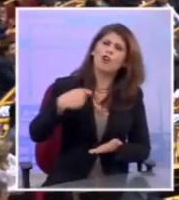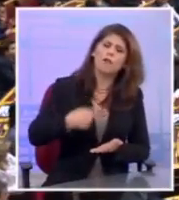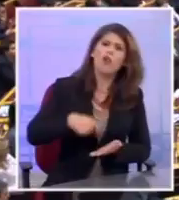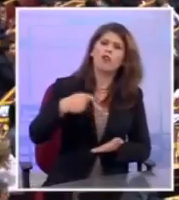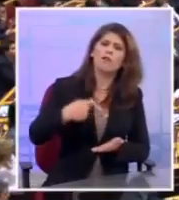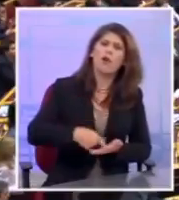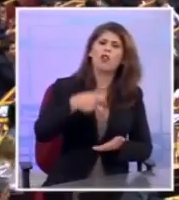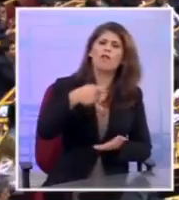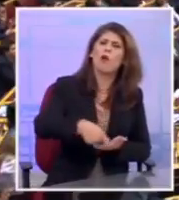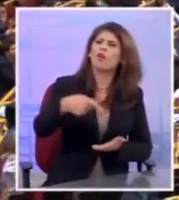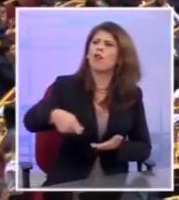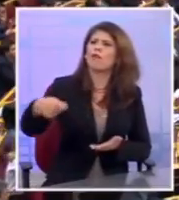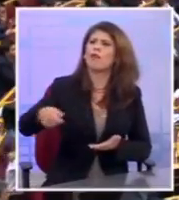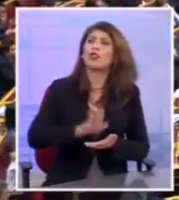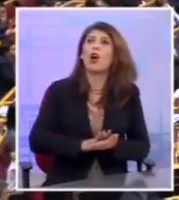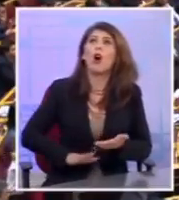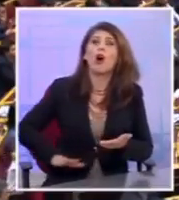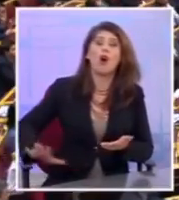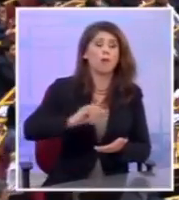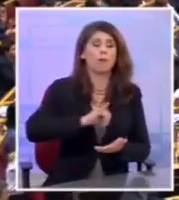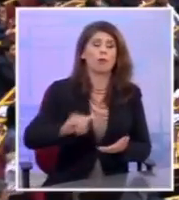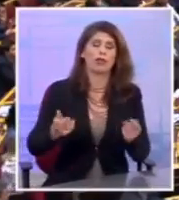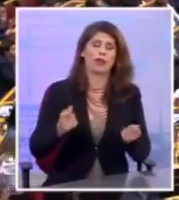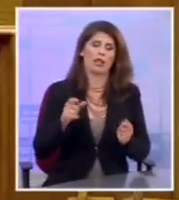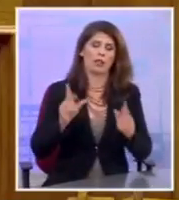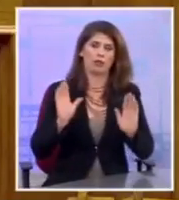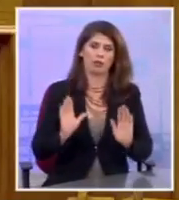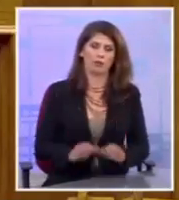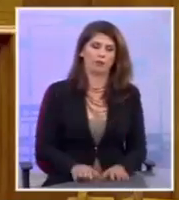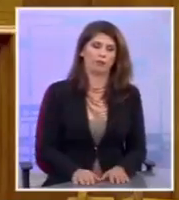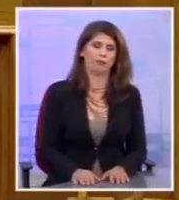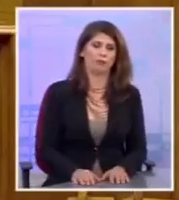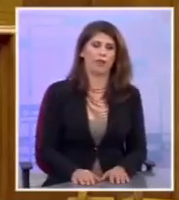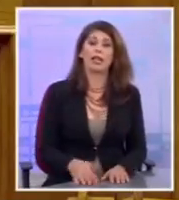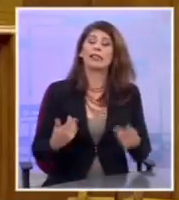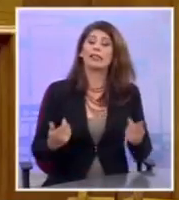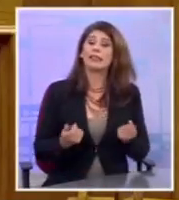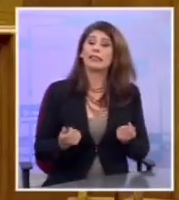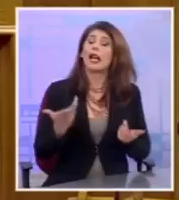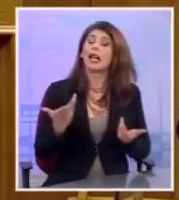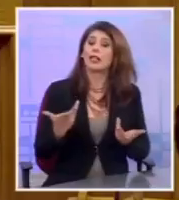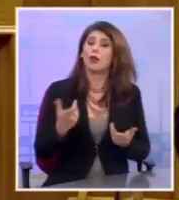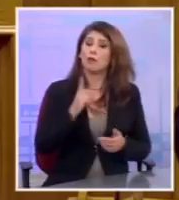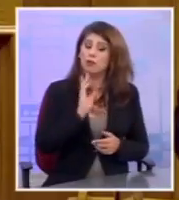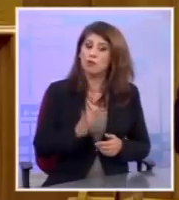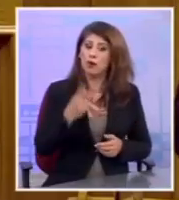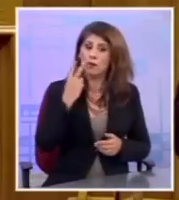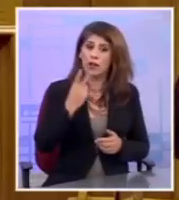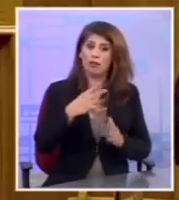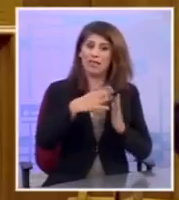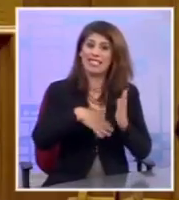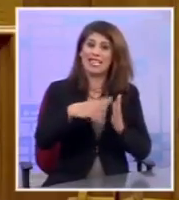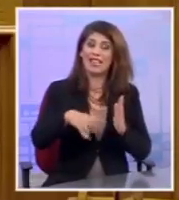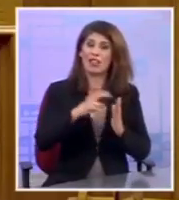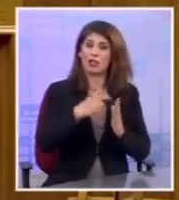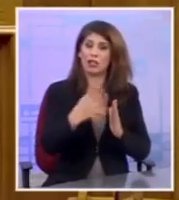φόροι παντού, ποτέ δεν έχει ξαναγίνει αυτό. Τι κάνει, όπως μπορούμε να δούμε στη σελίδα 24, ο